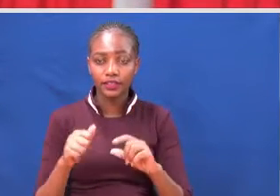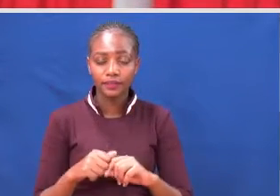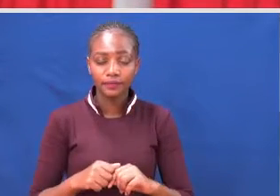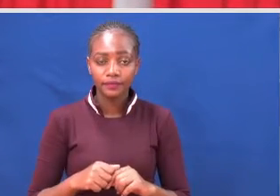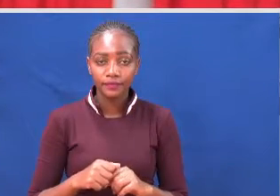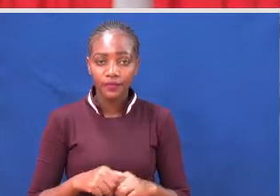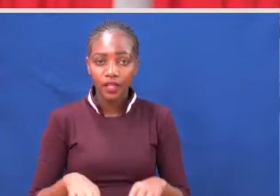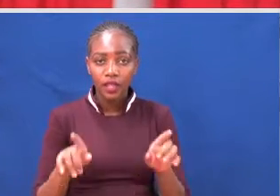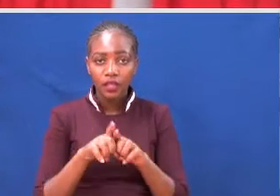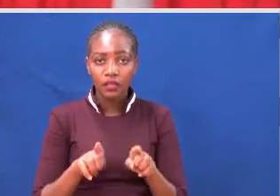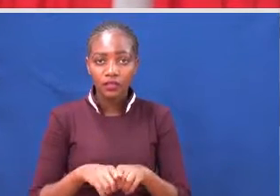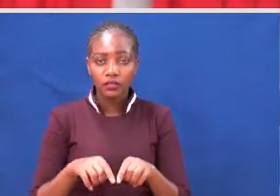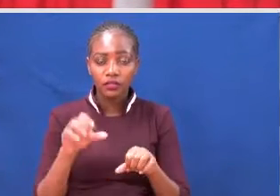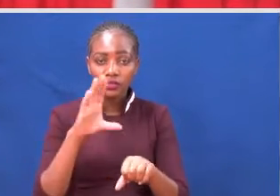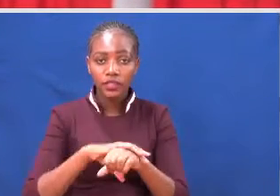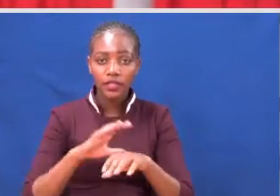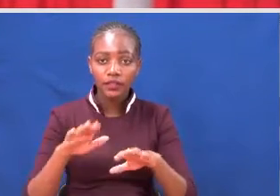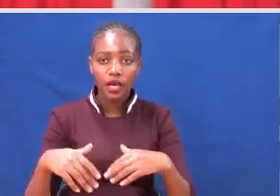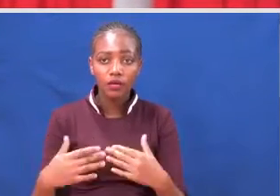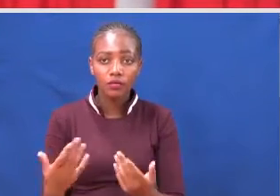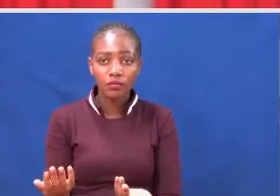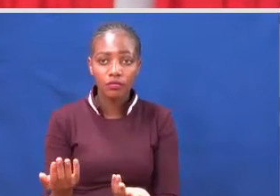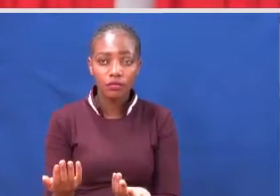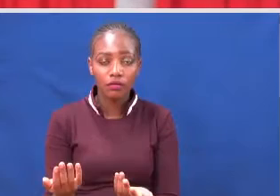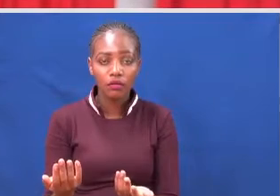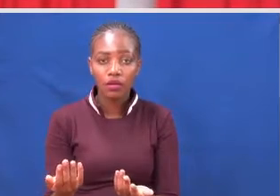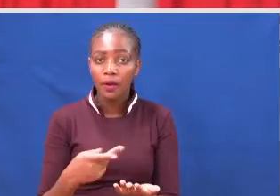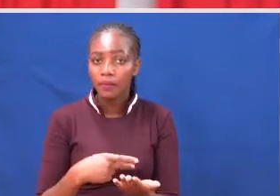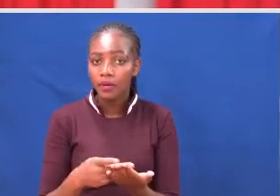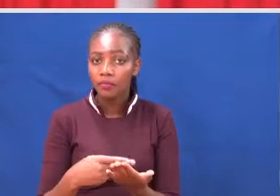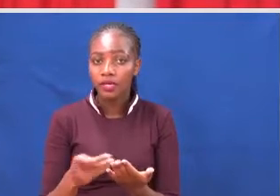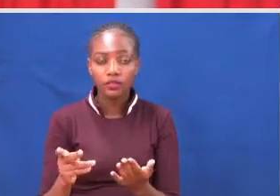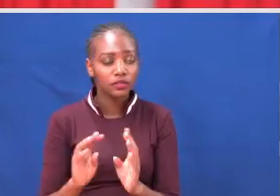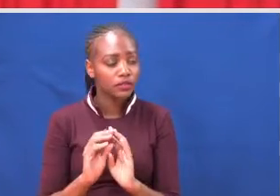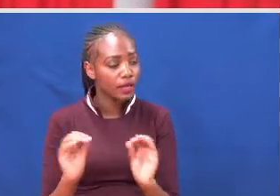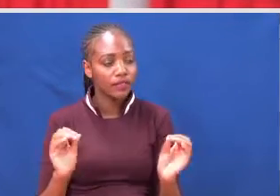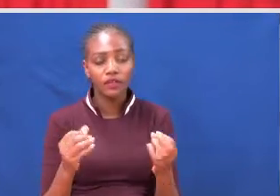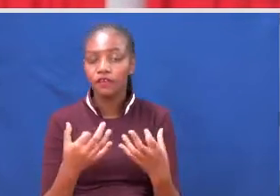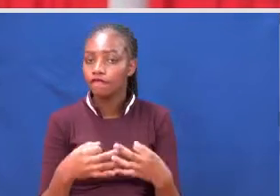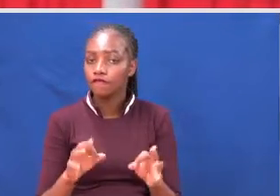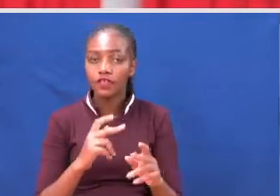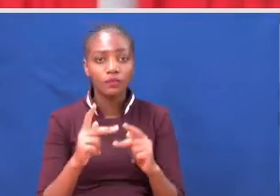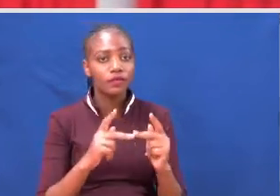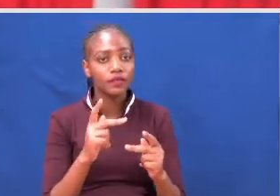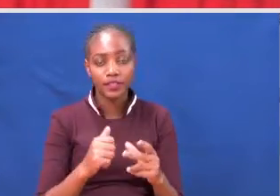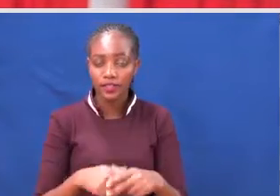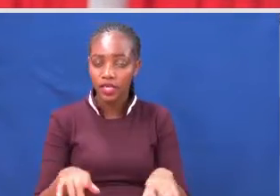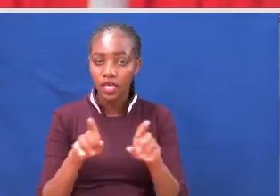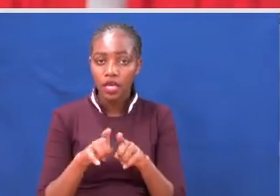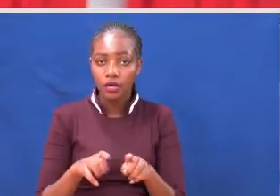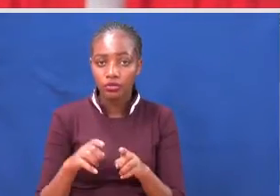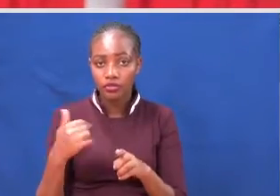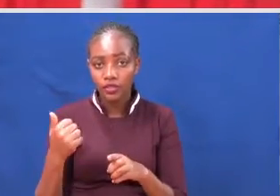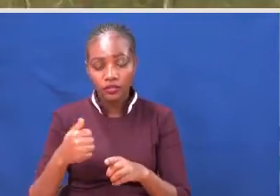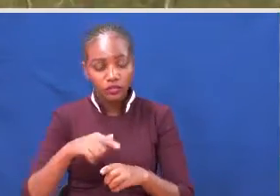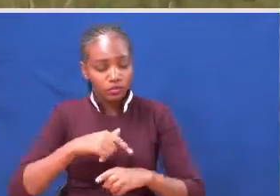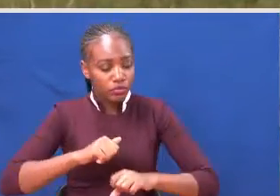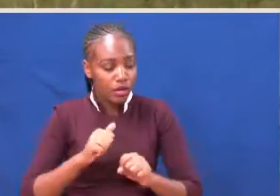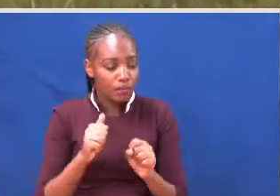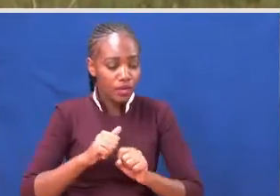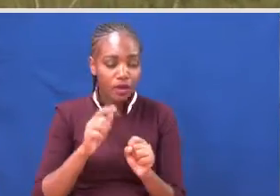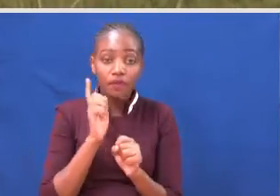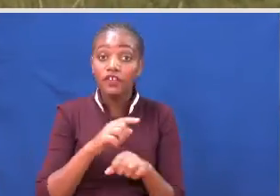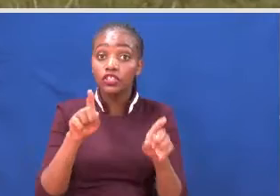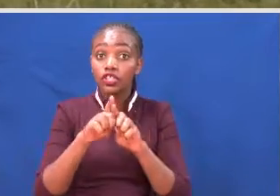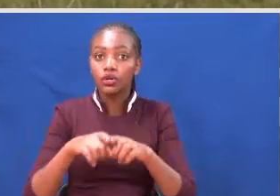na wameweza kuyapata bila malipo, na wengi, na hiyo ndiyo furaha yao. The